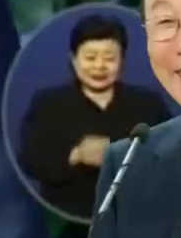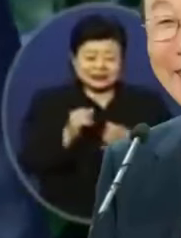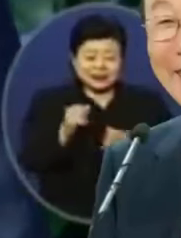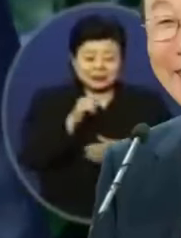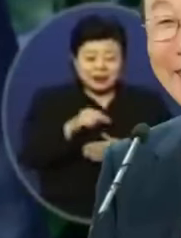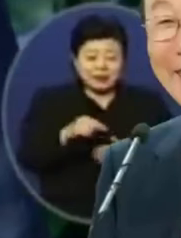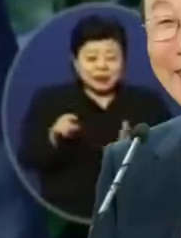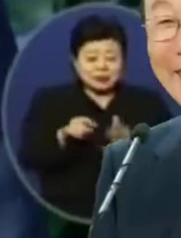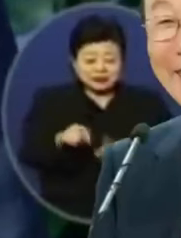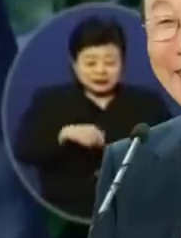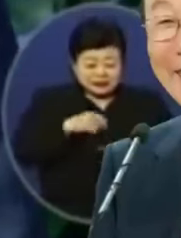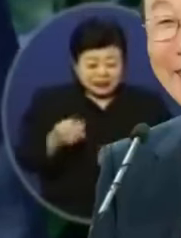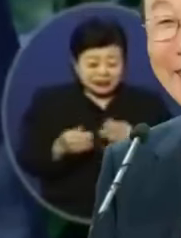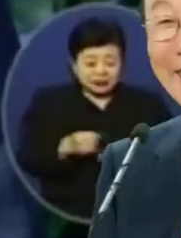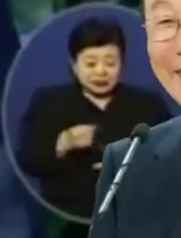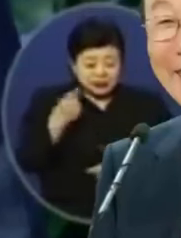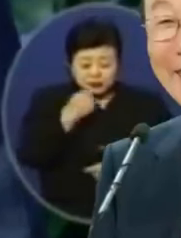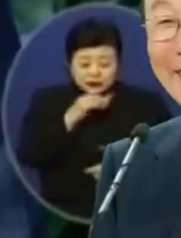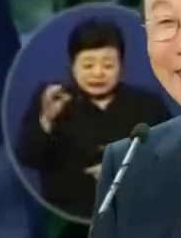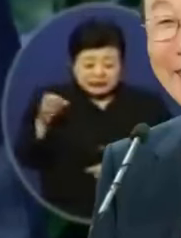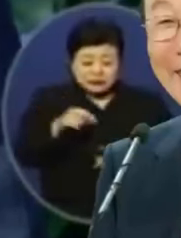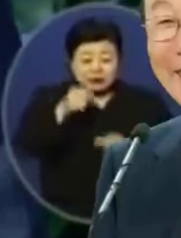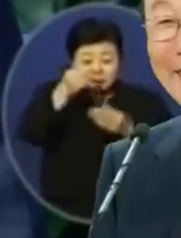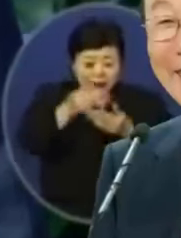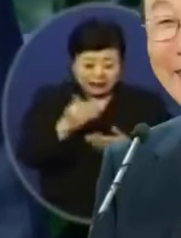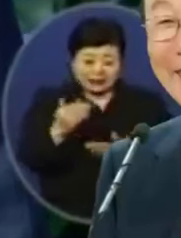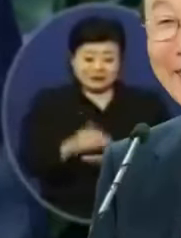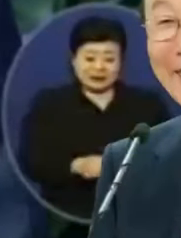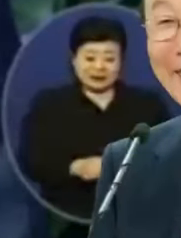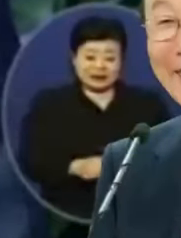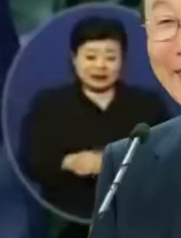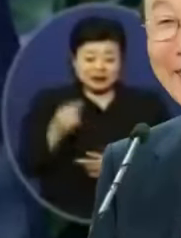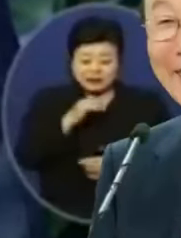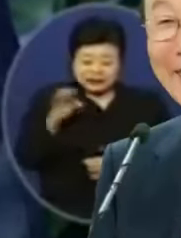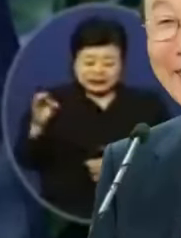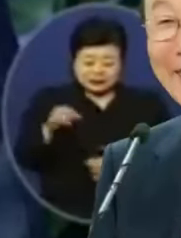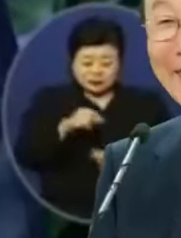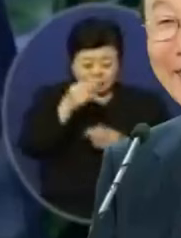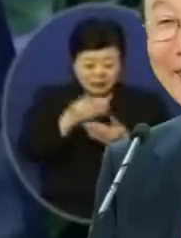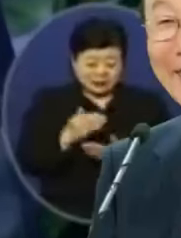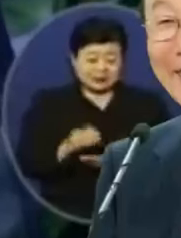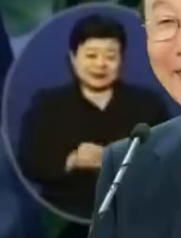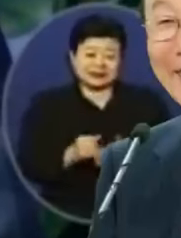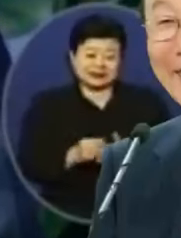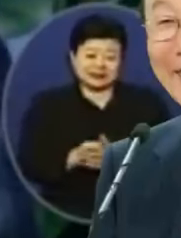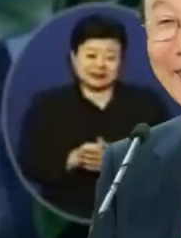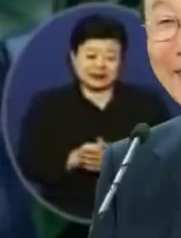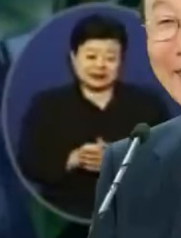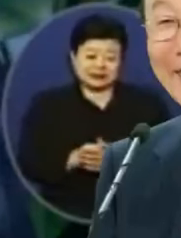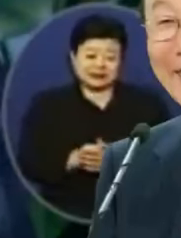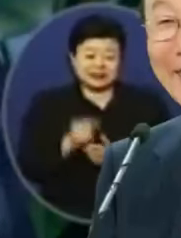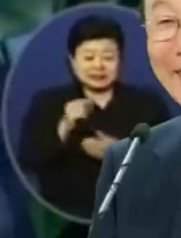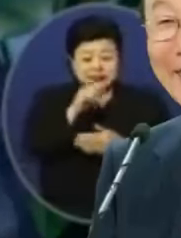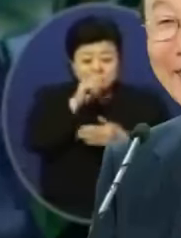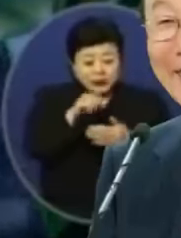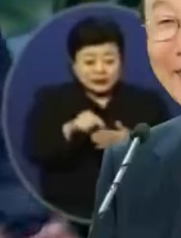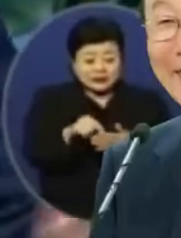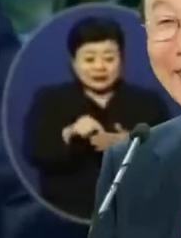사람이 마음에 믿어 의에 이르고 입으로 시인하여 구원에 이르느니라. 입으로 시인하면 구원에 이르는 것입니다. 그러므로 우리의 생활